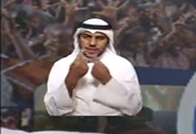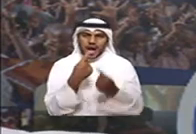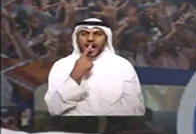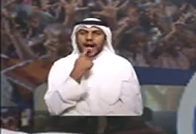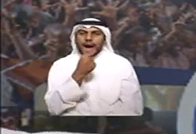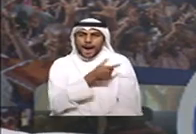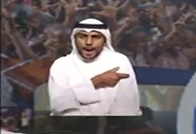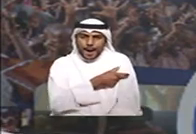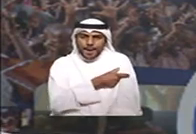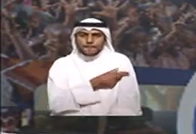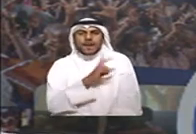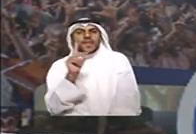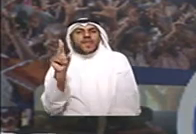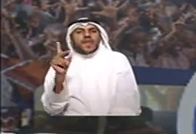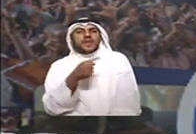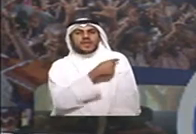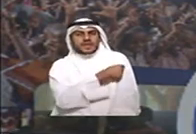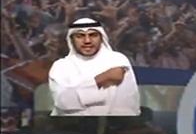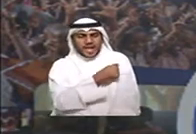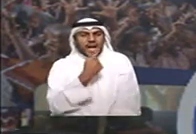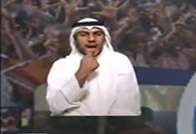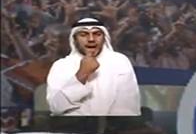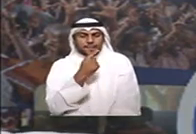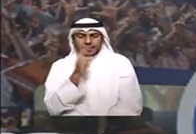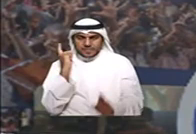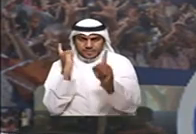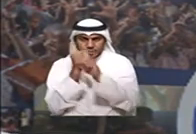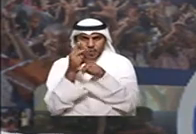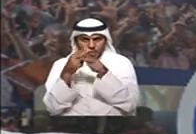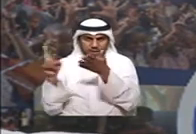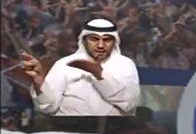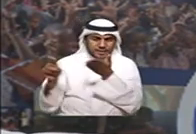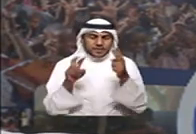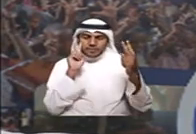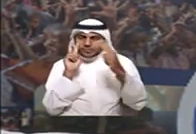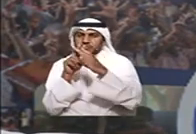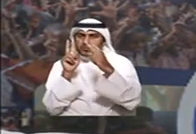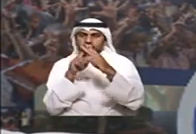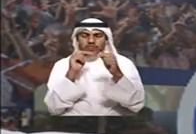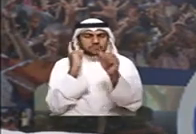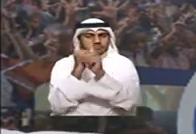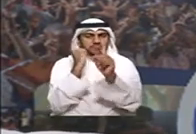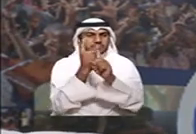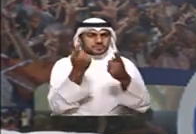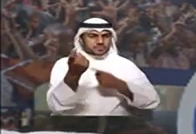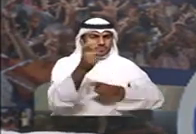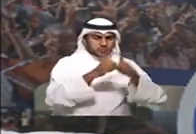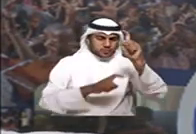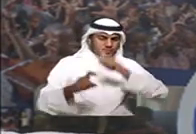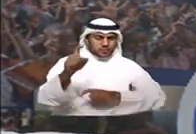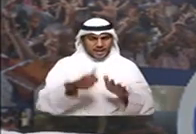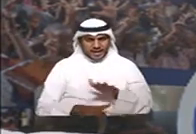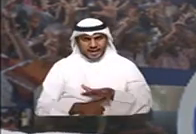كان في زيارة إلى دولة الكويت وقابل مسؤولين من دولة الكويت، وأيضا قابل رئيس مجلس الإدارة الدكتور هلال